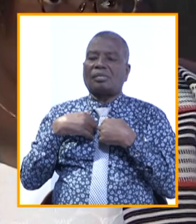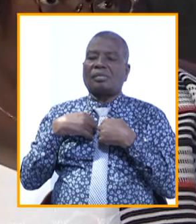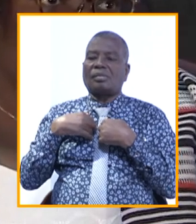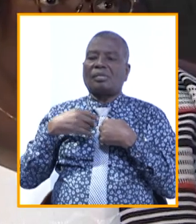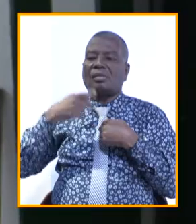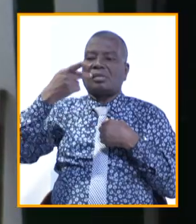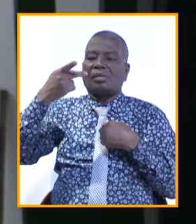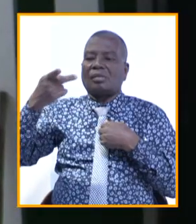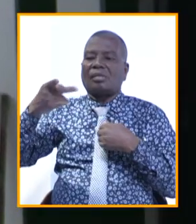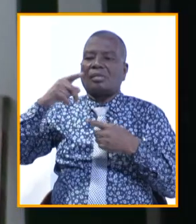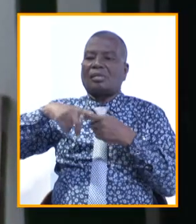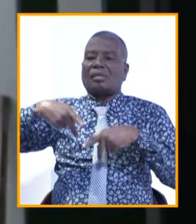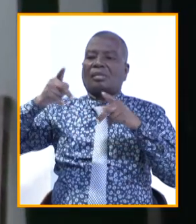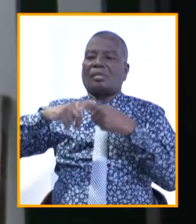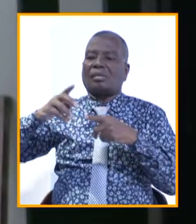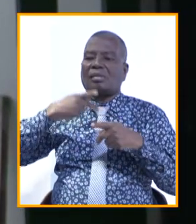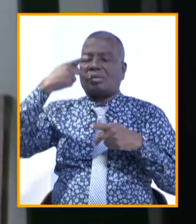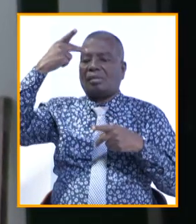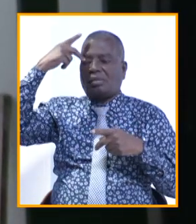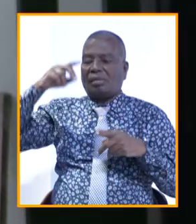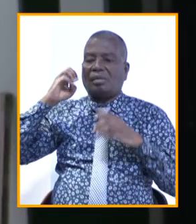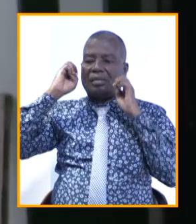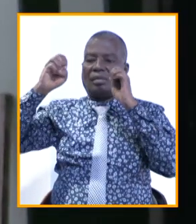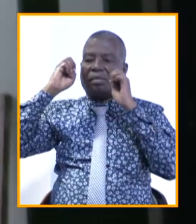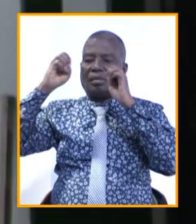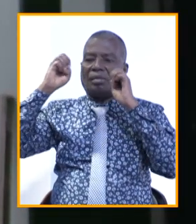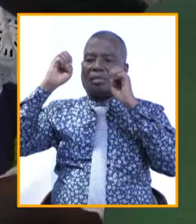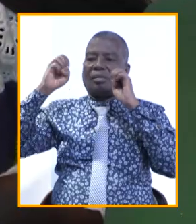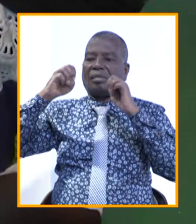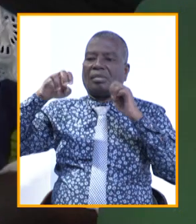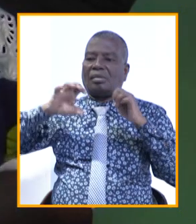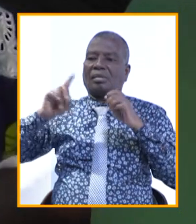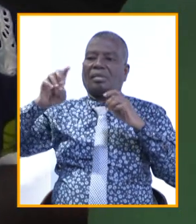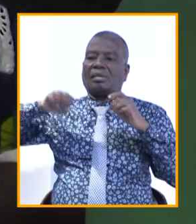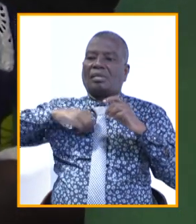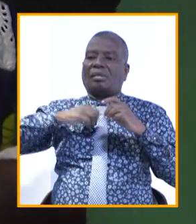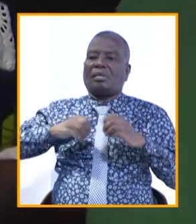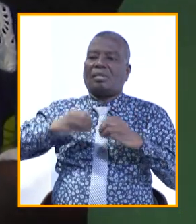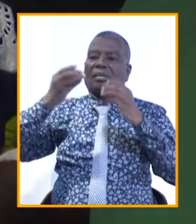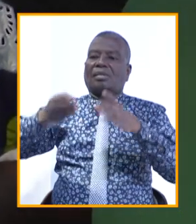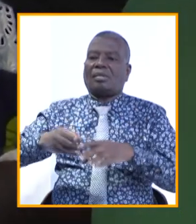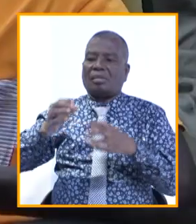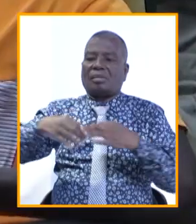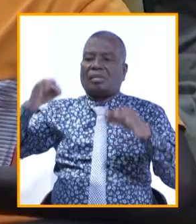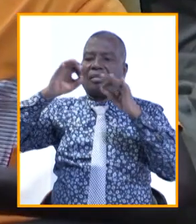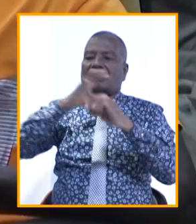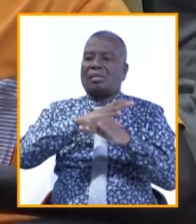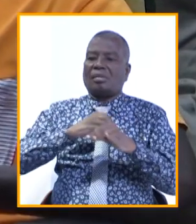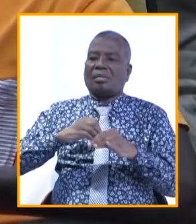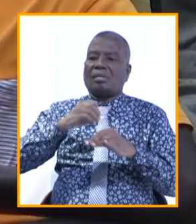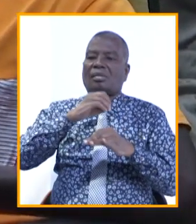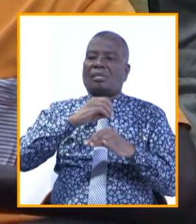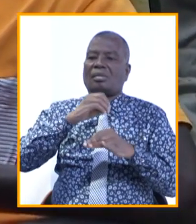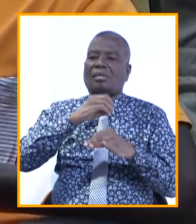Le proverbe a permis à nos parents de nous éduquer, de nous inculquer des valeurs.